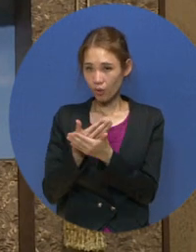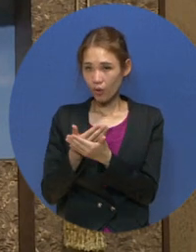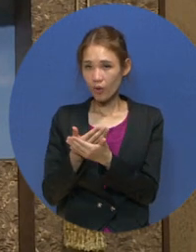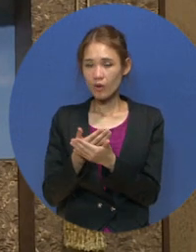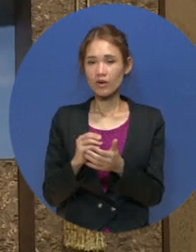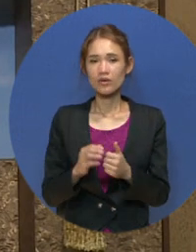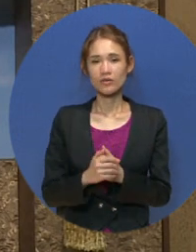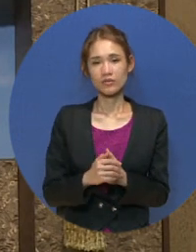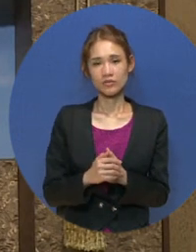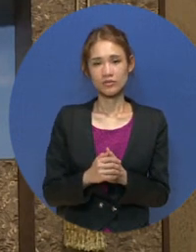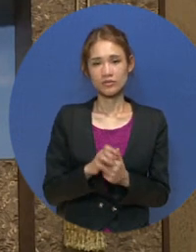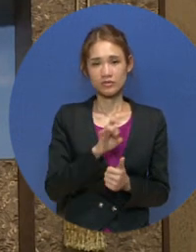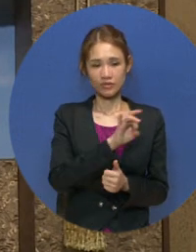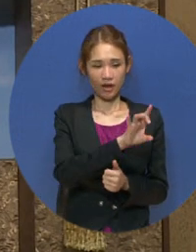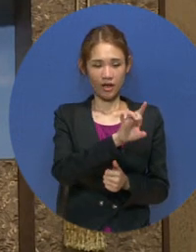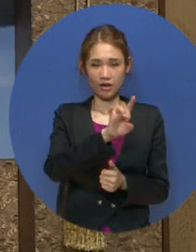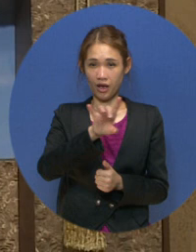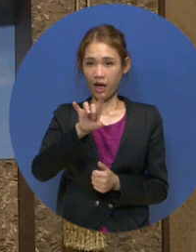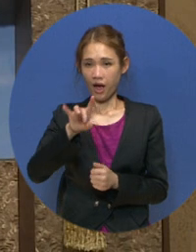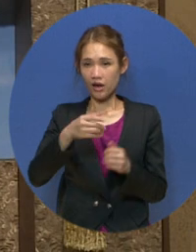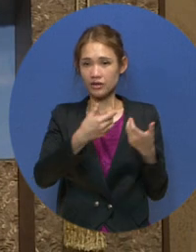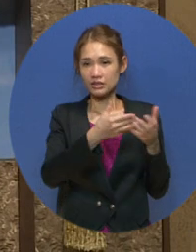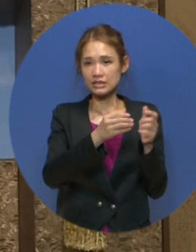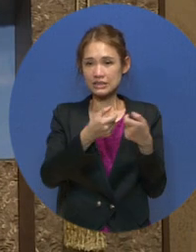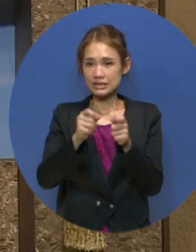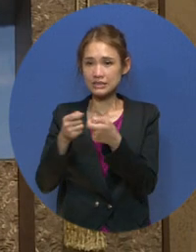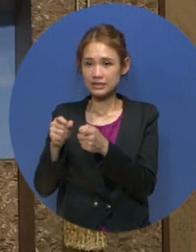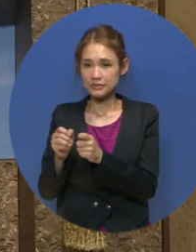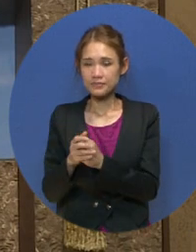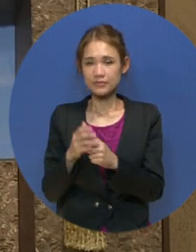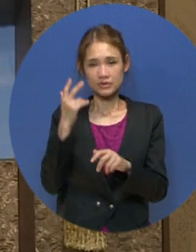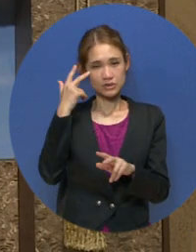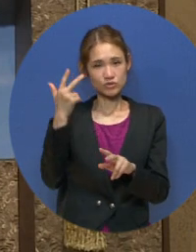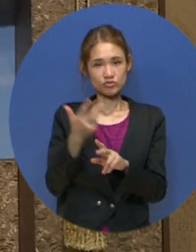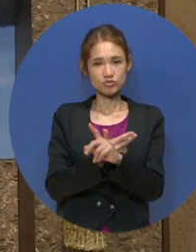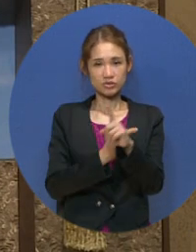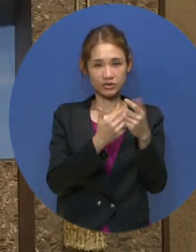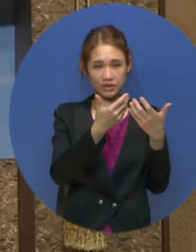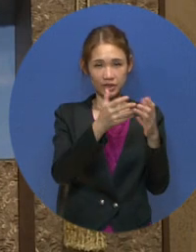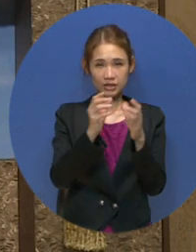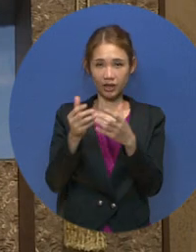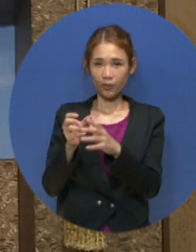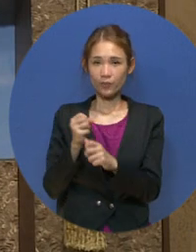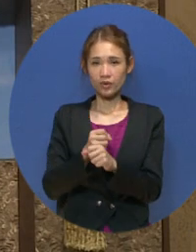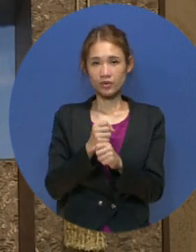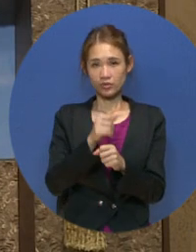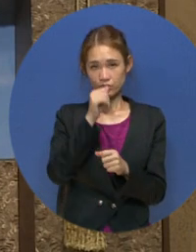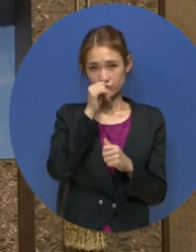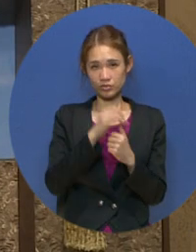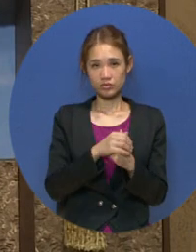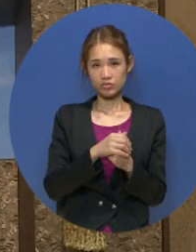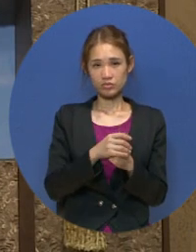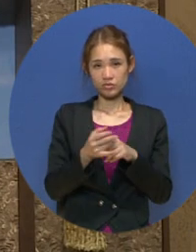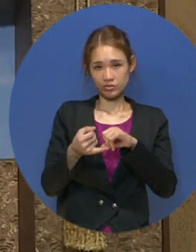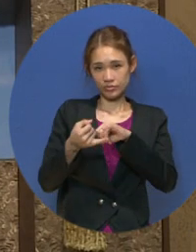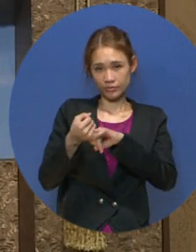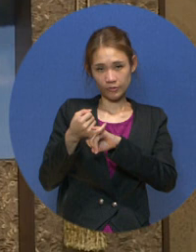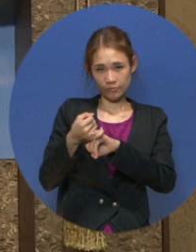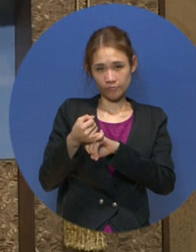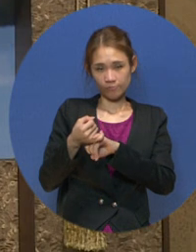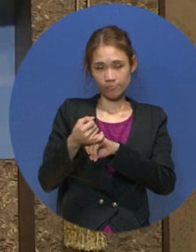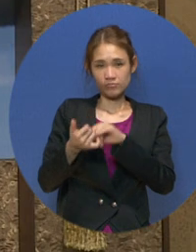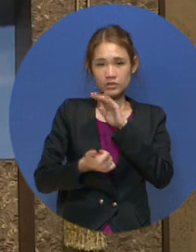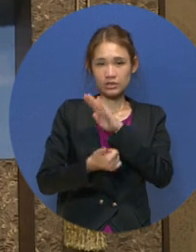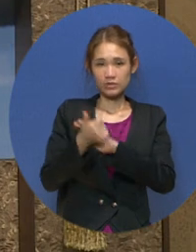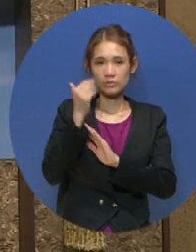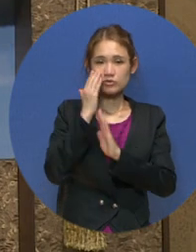하고요. 또 각 팀별로 일주일에 한 번씩 또 모여서 또 팀 모임을 하게 되고요. 네. 꼭 저희 희망